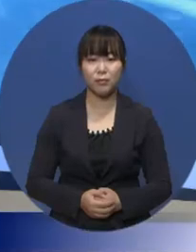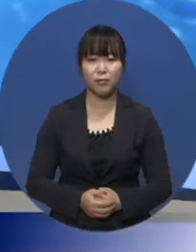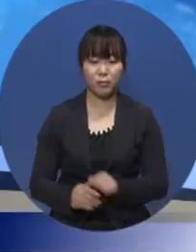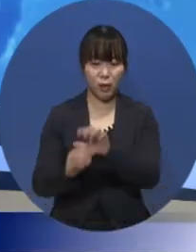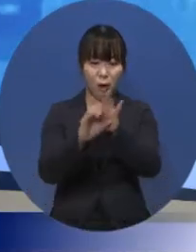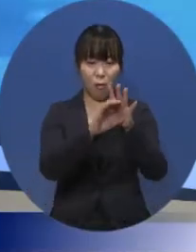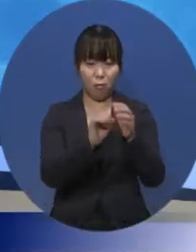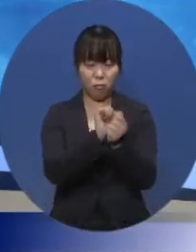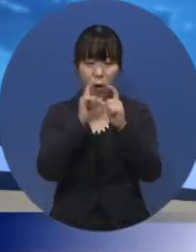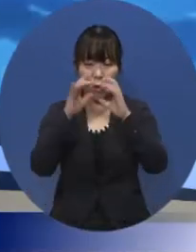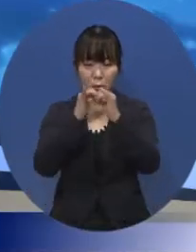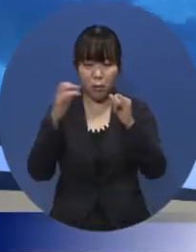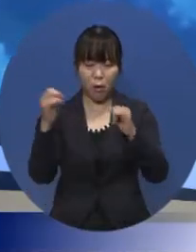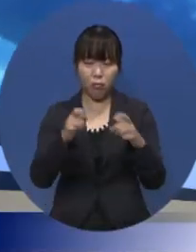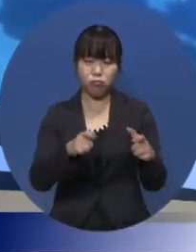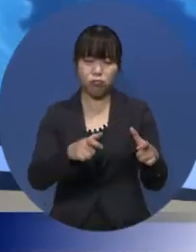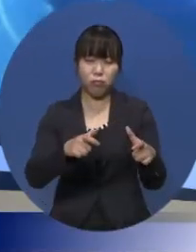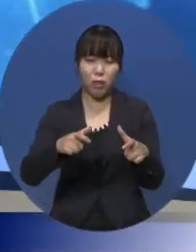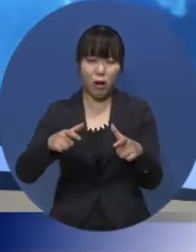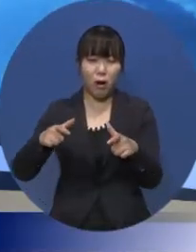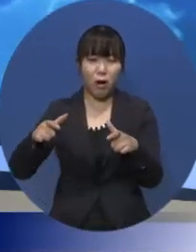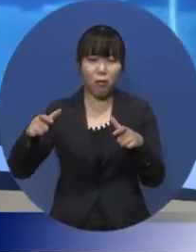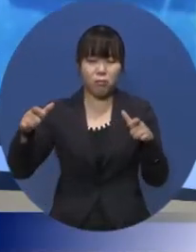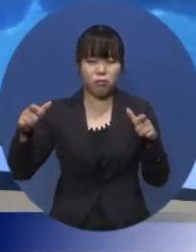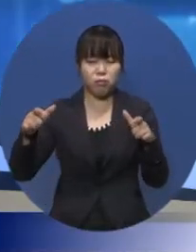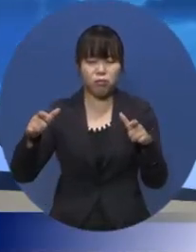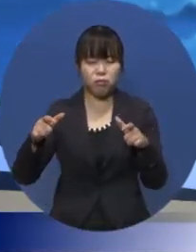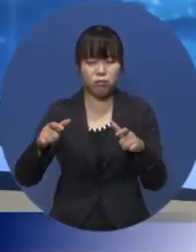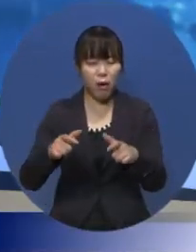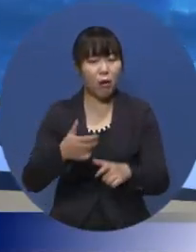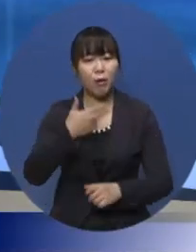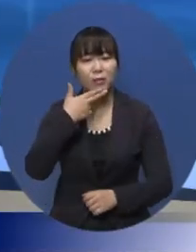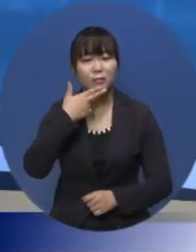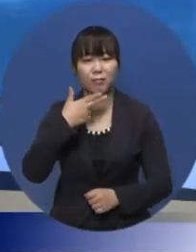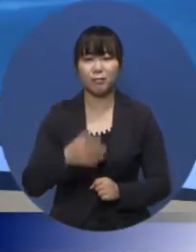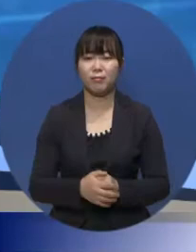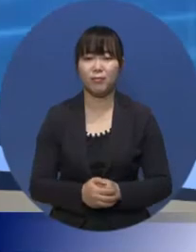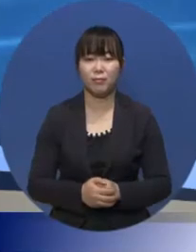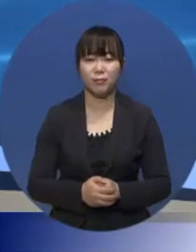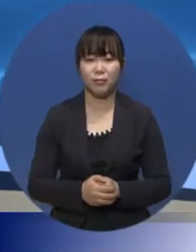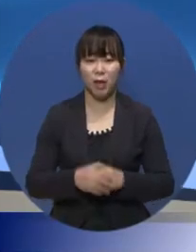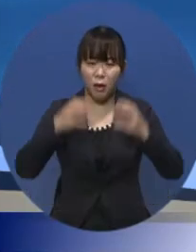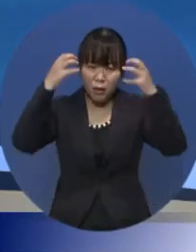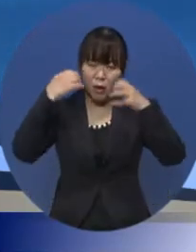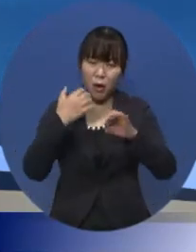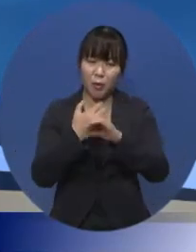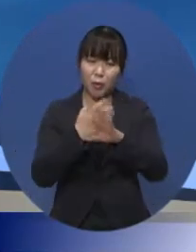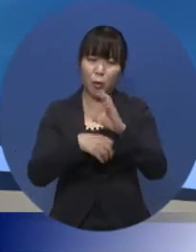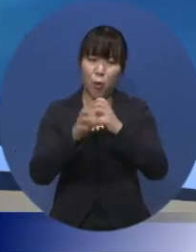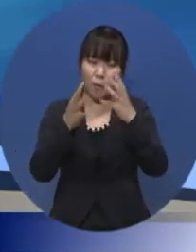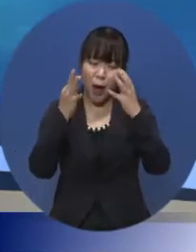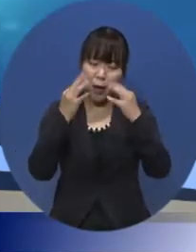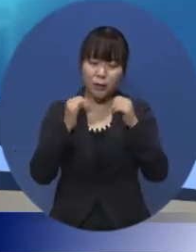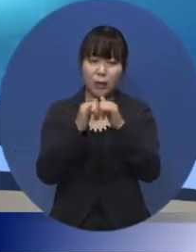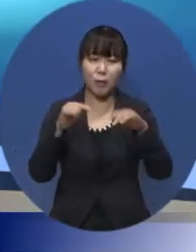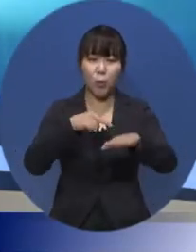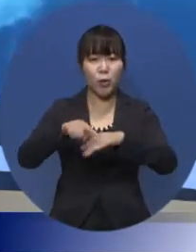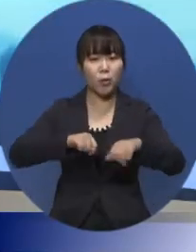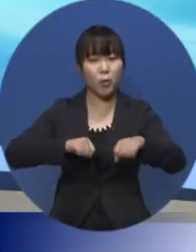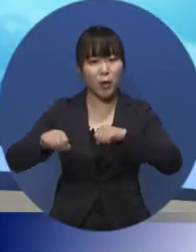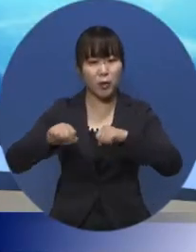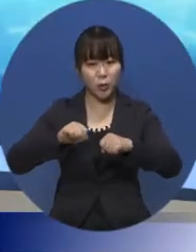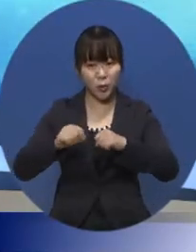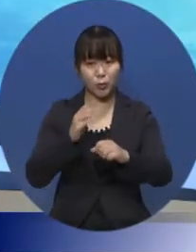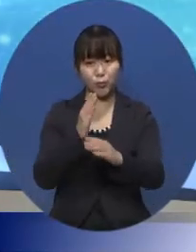코로나19 확진자가 다시 늘어나 감소하는 흐름을 보이지 않고 있습니다. 여름이 되면서 많은 분들이 야외 활동을